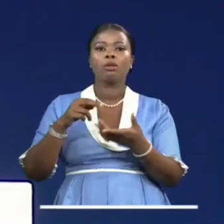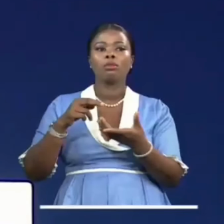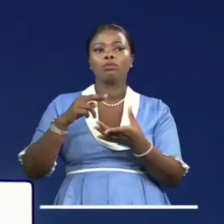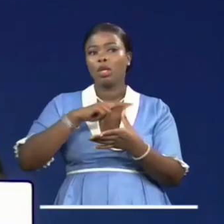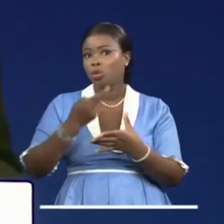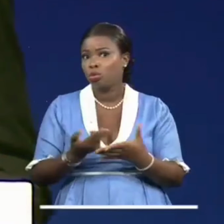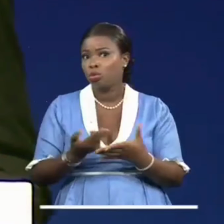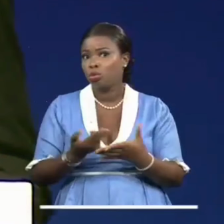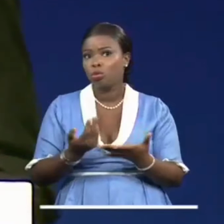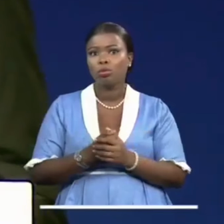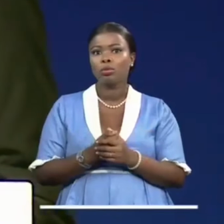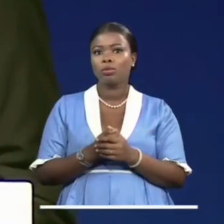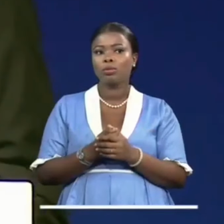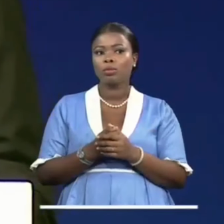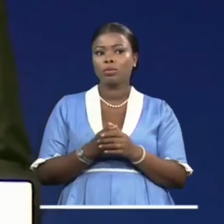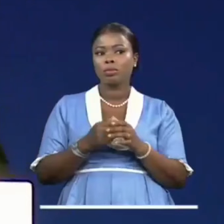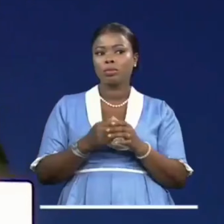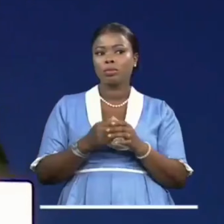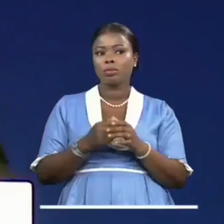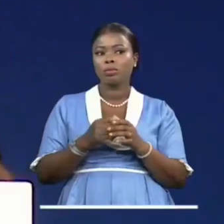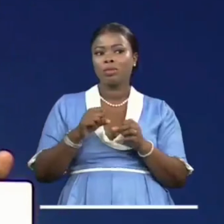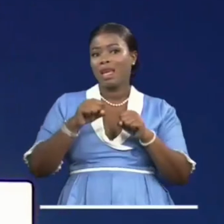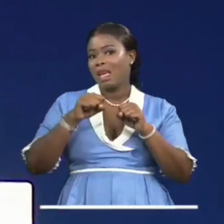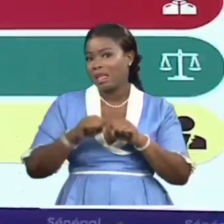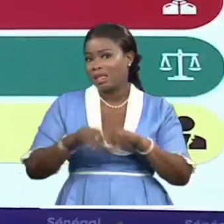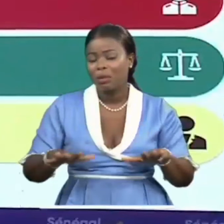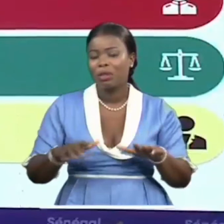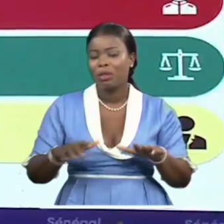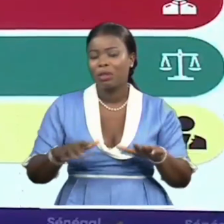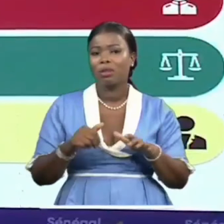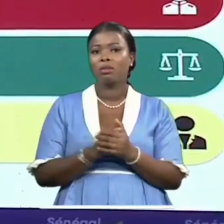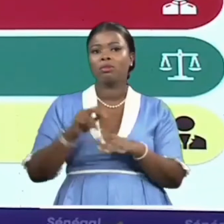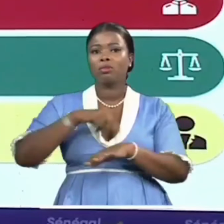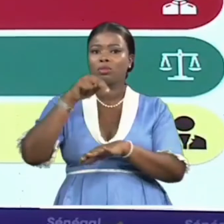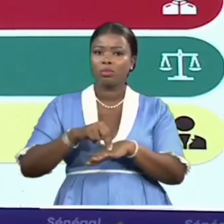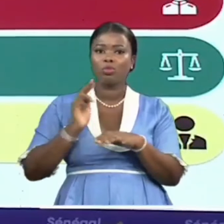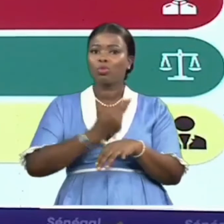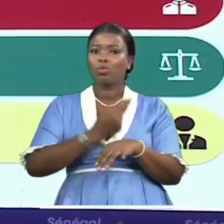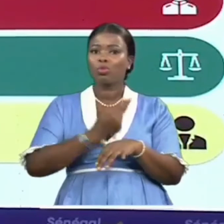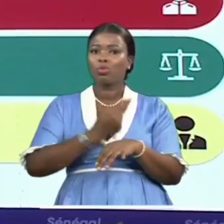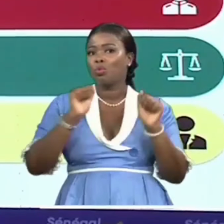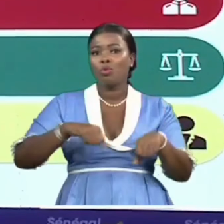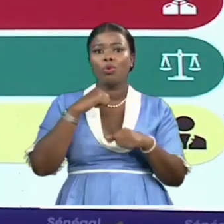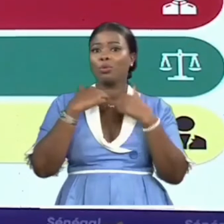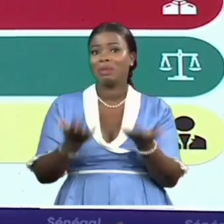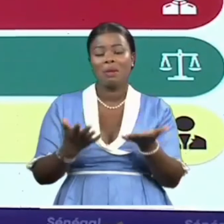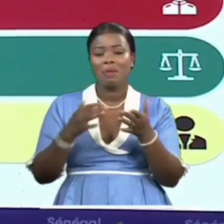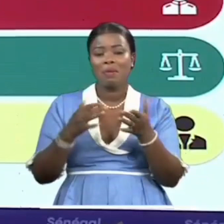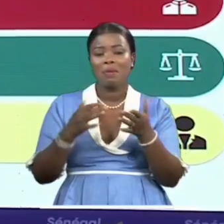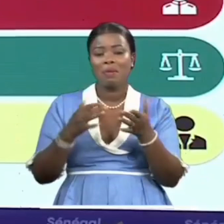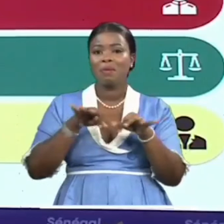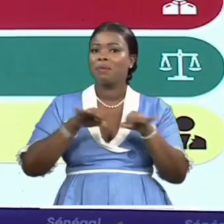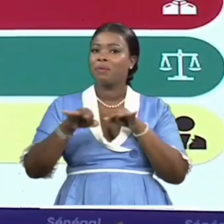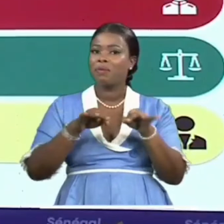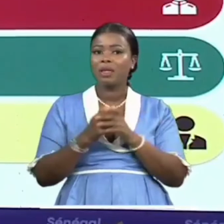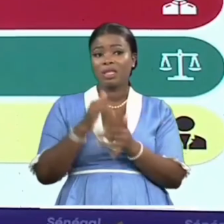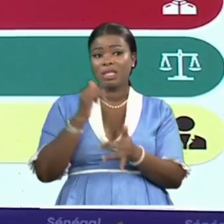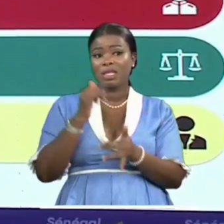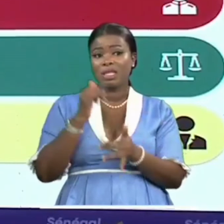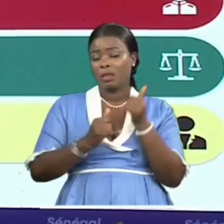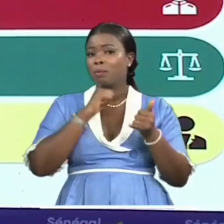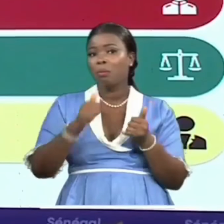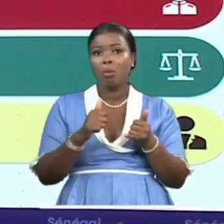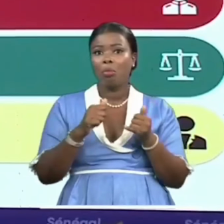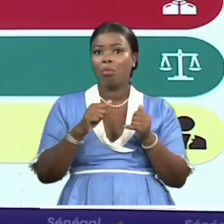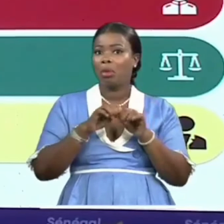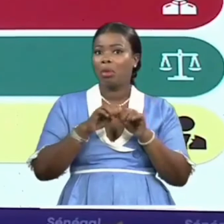court c'est le défi de la stabilité nationale c'est fondamental nous ne pouvons rien faire dans un pays s'il n'y a pas de stabilité nationale